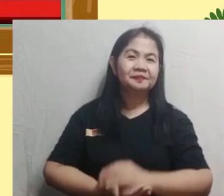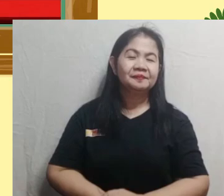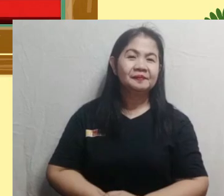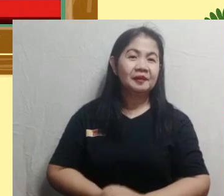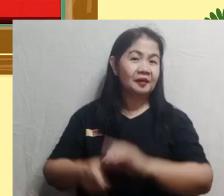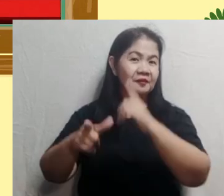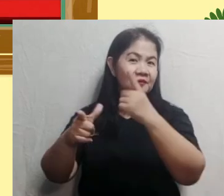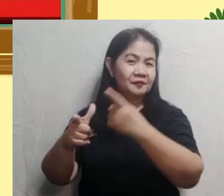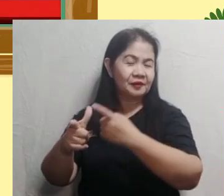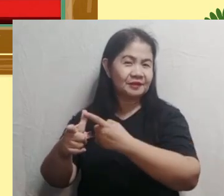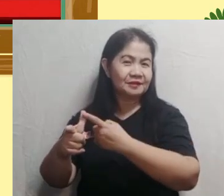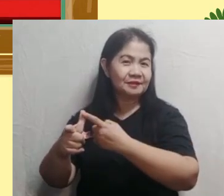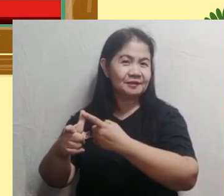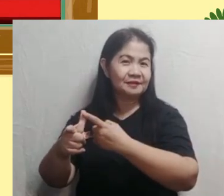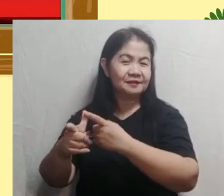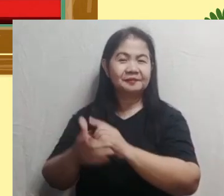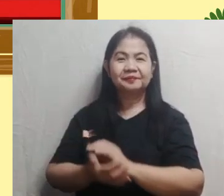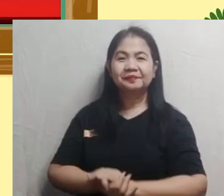Una,